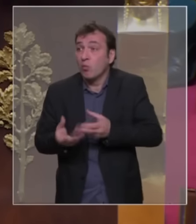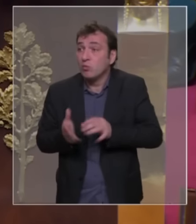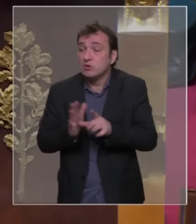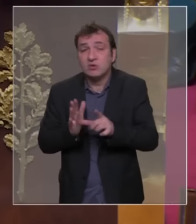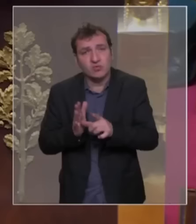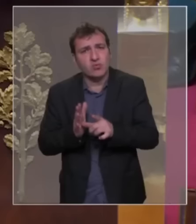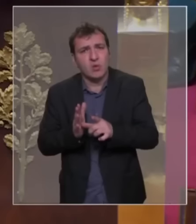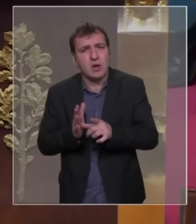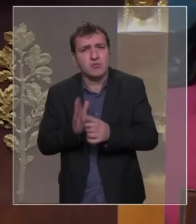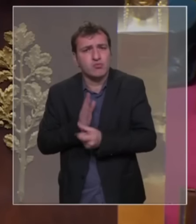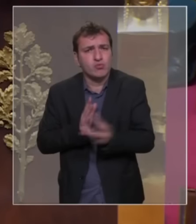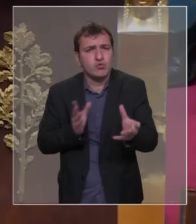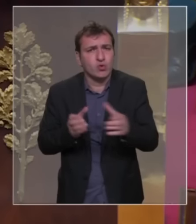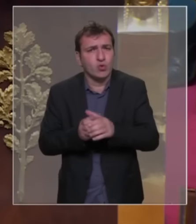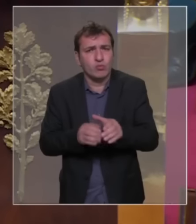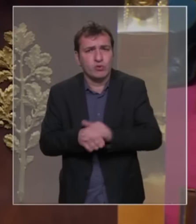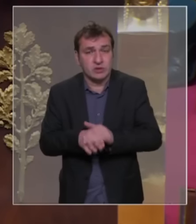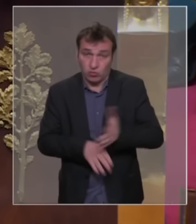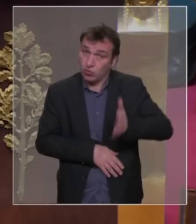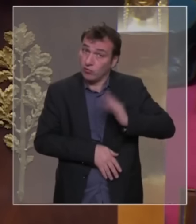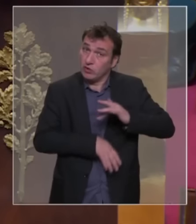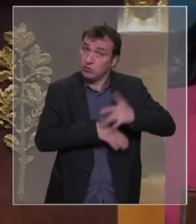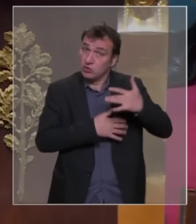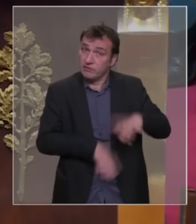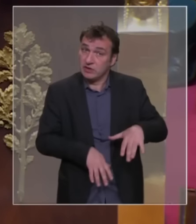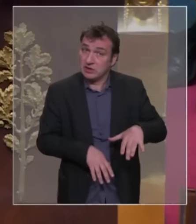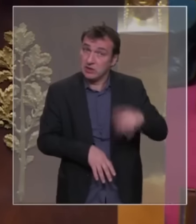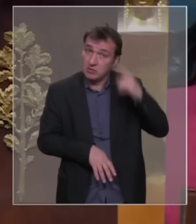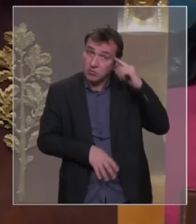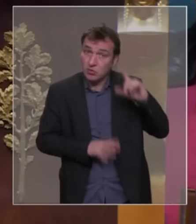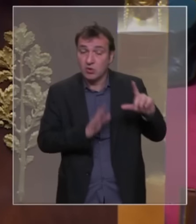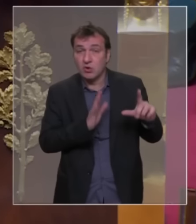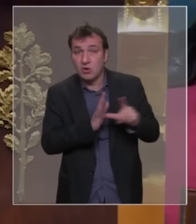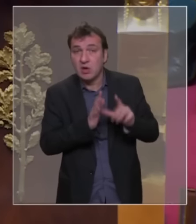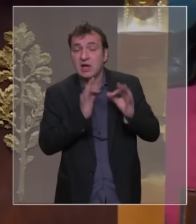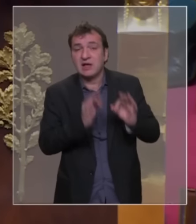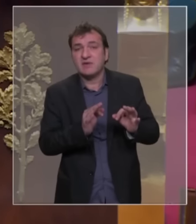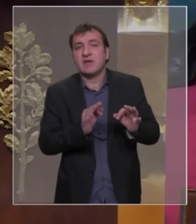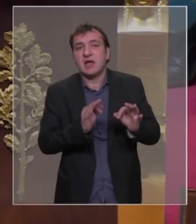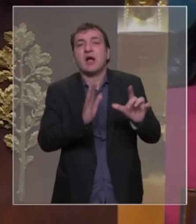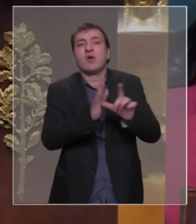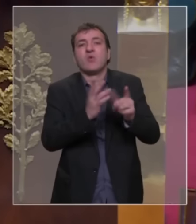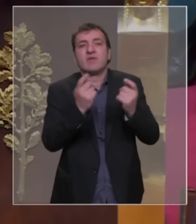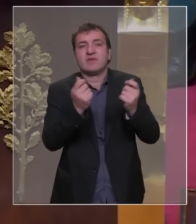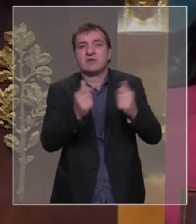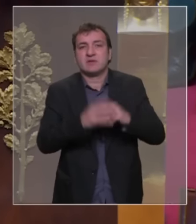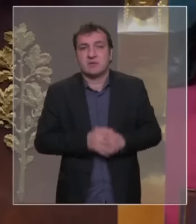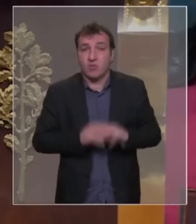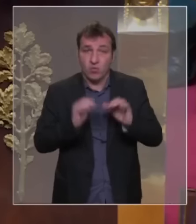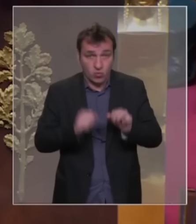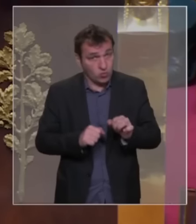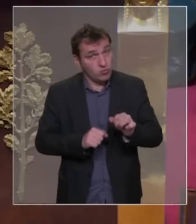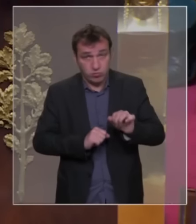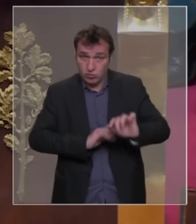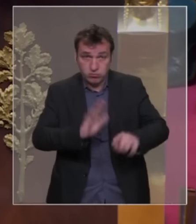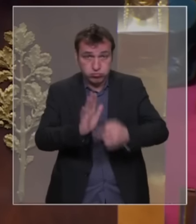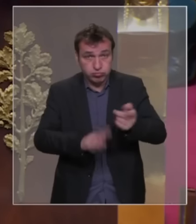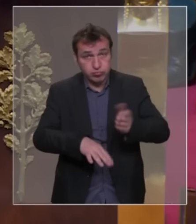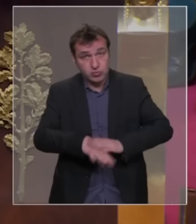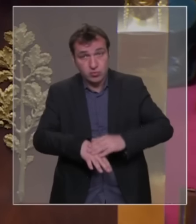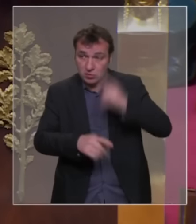pays. Cela a été fait dans le passé, notamment pour la loi organique relative aux lois de finances, et cela pourrait être fait à l'avenir sur de grands sujets, je